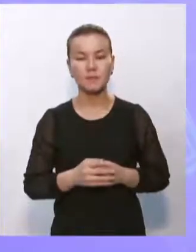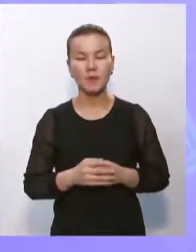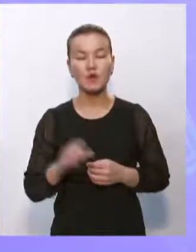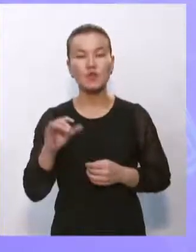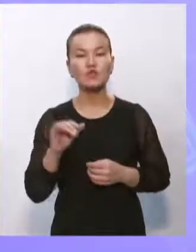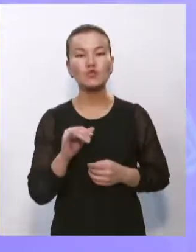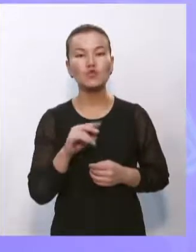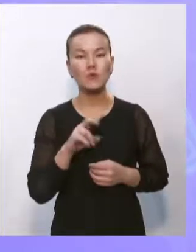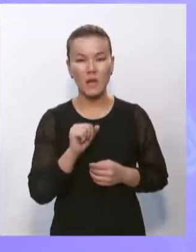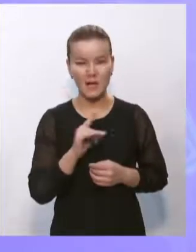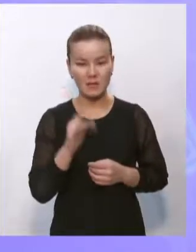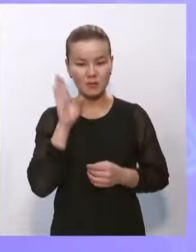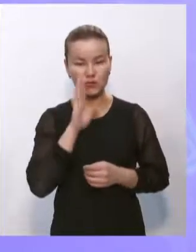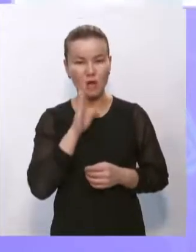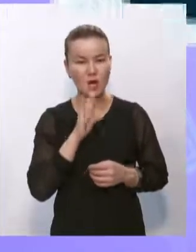Суулар тоңот.